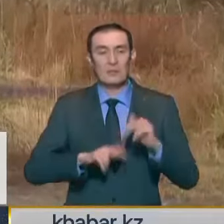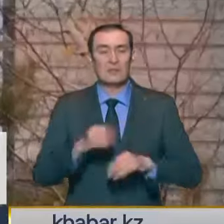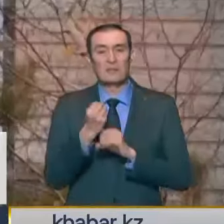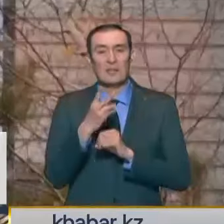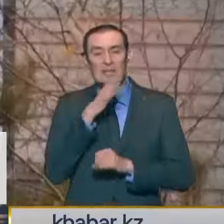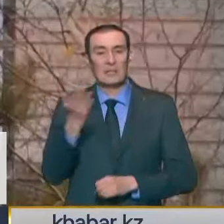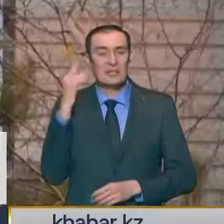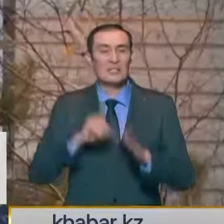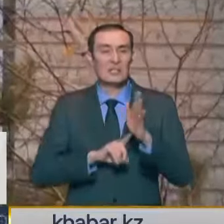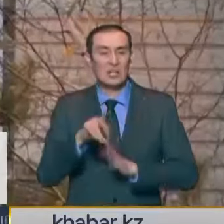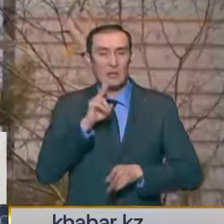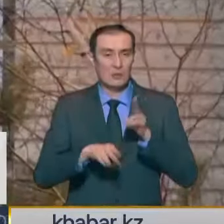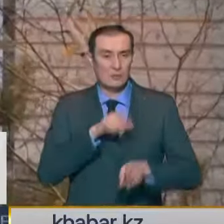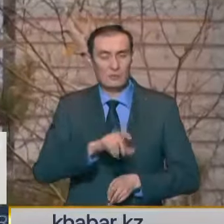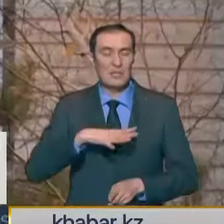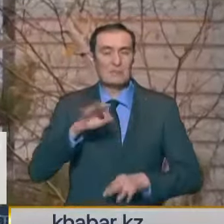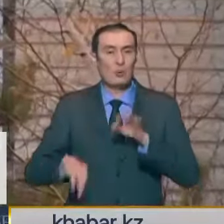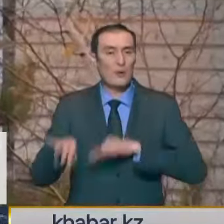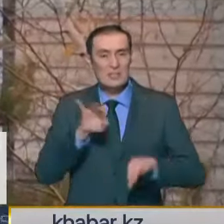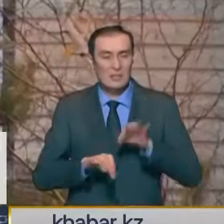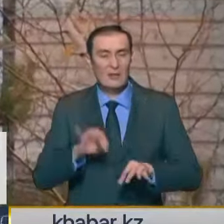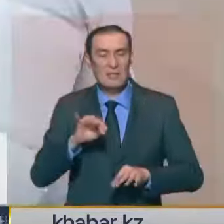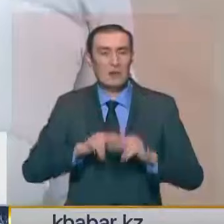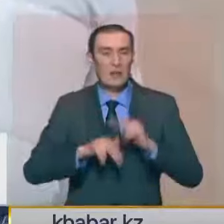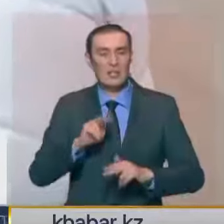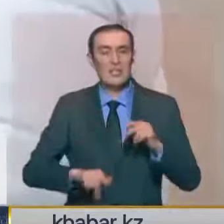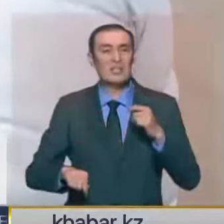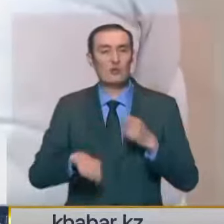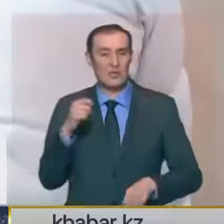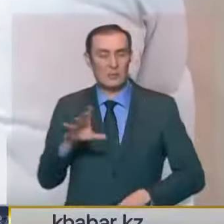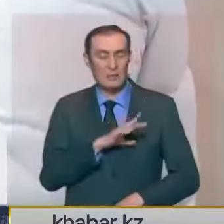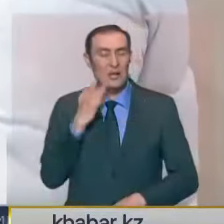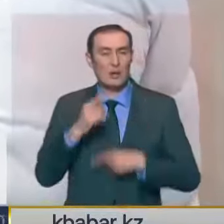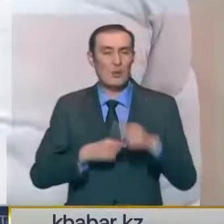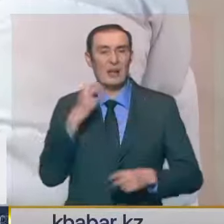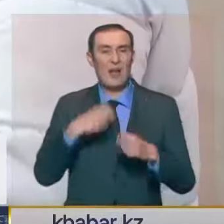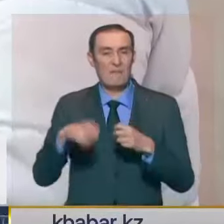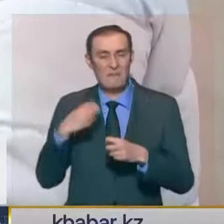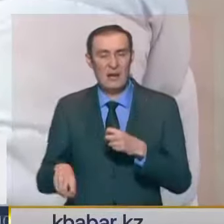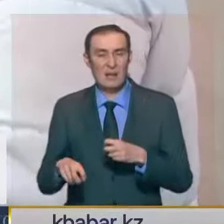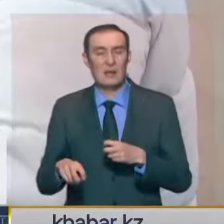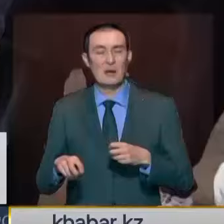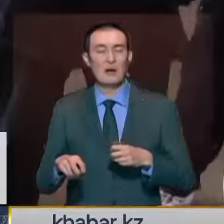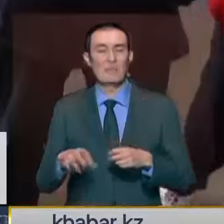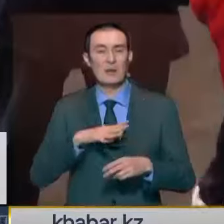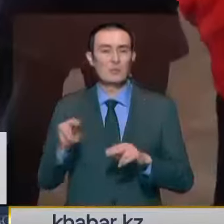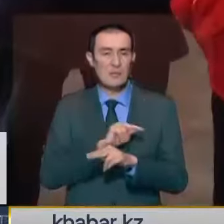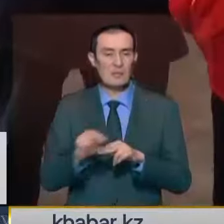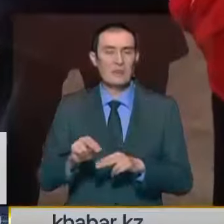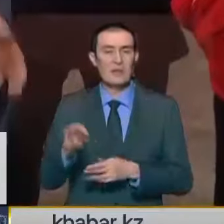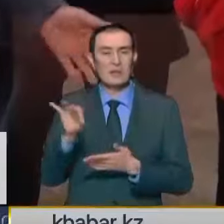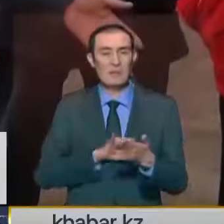назад и с самого начала по словам жителей её спроектировали а затем и проложили с нарушениями регулярные аварии и порывы коммунальщики устраняют